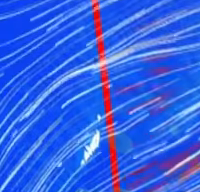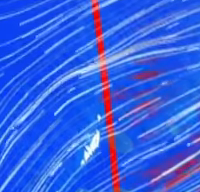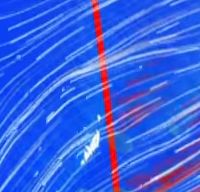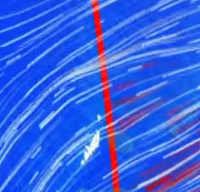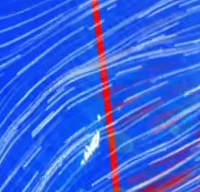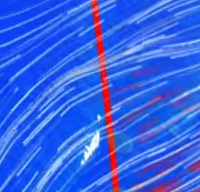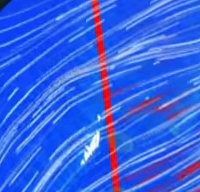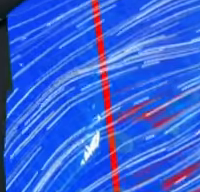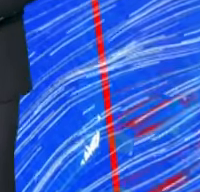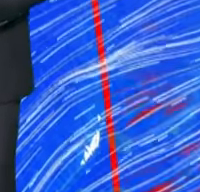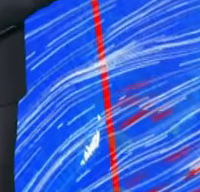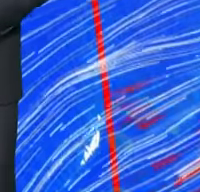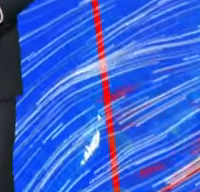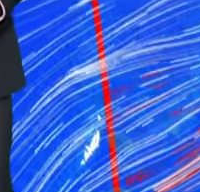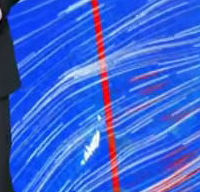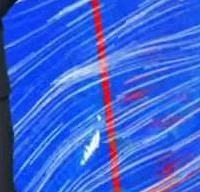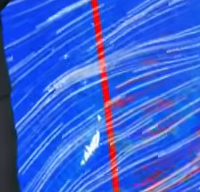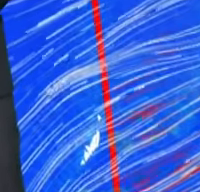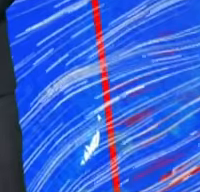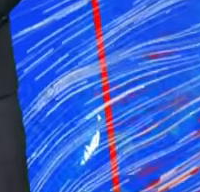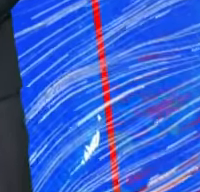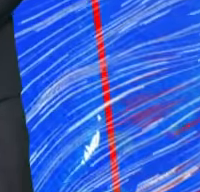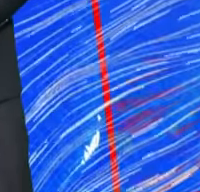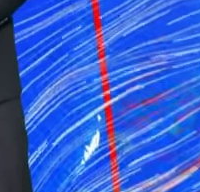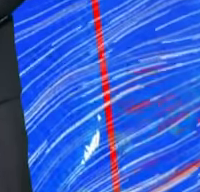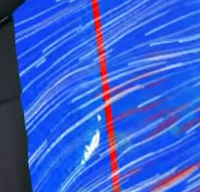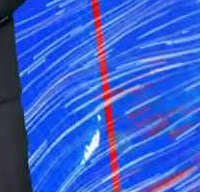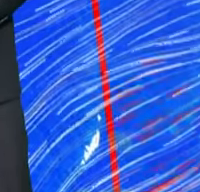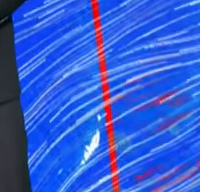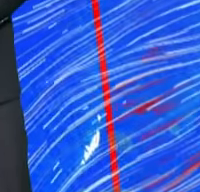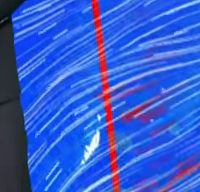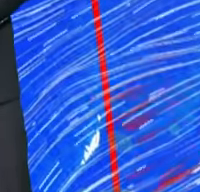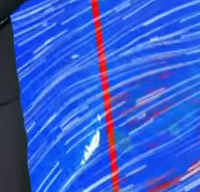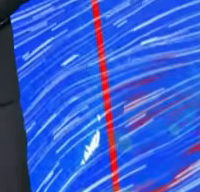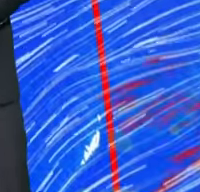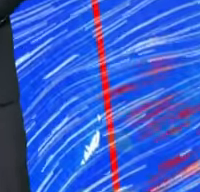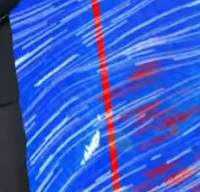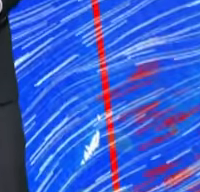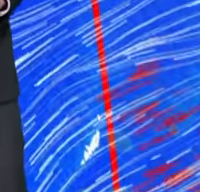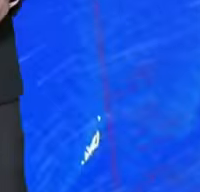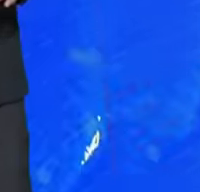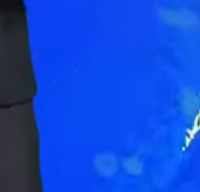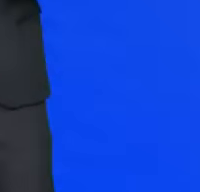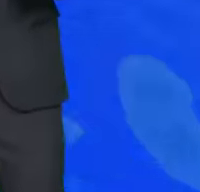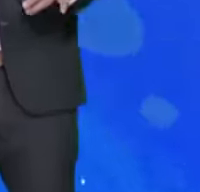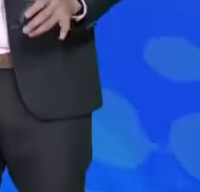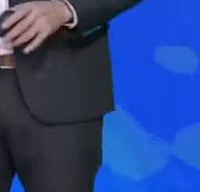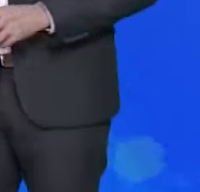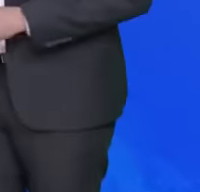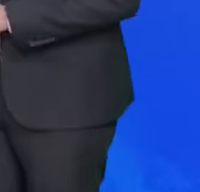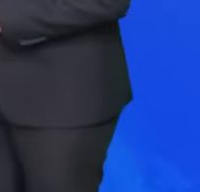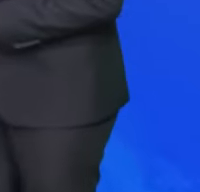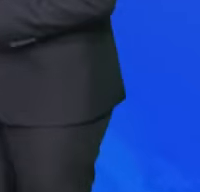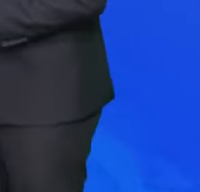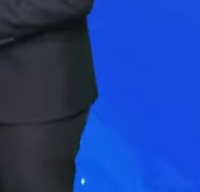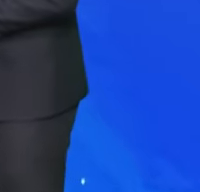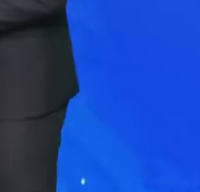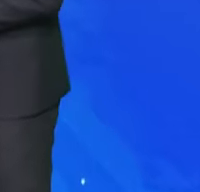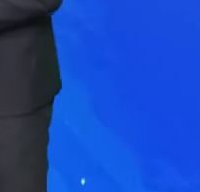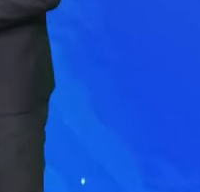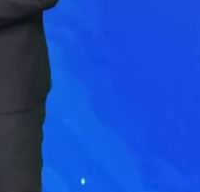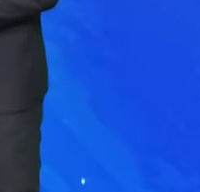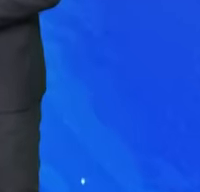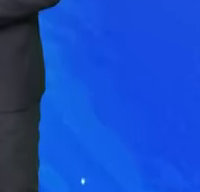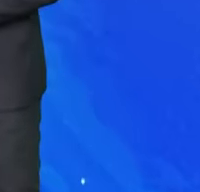mga susunod na araw. Sa rainfall forecast ng The Weather Company ngayong Semana Santa sa Mindanao po, merong kalat-kalat na ulan sa ilang